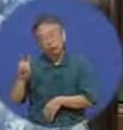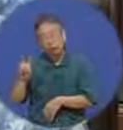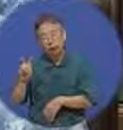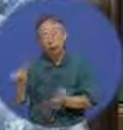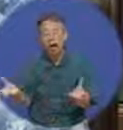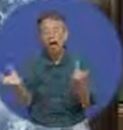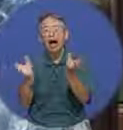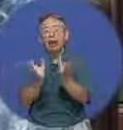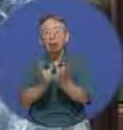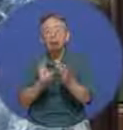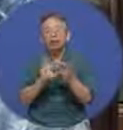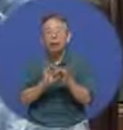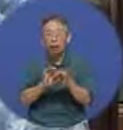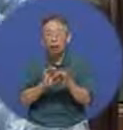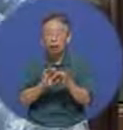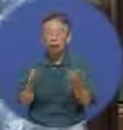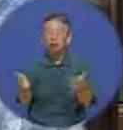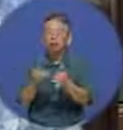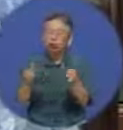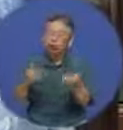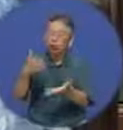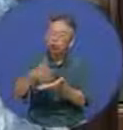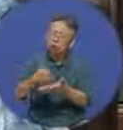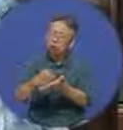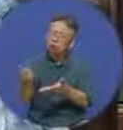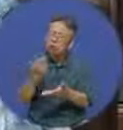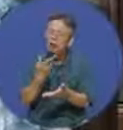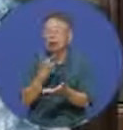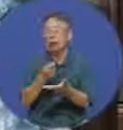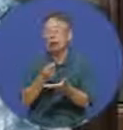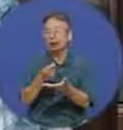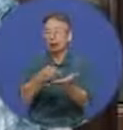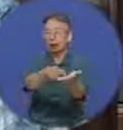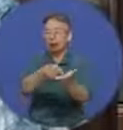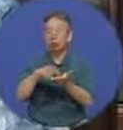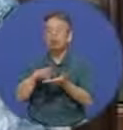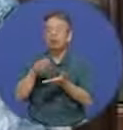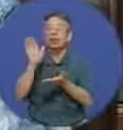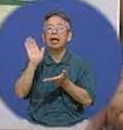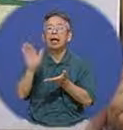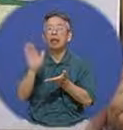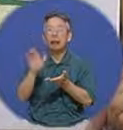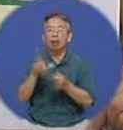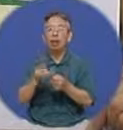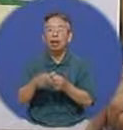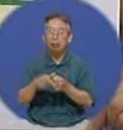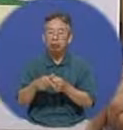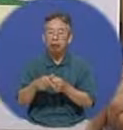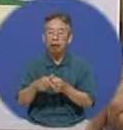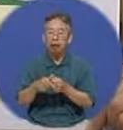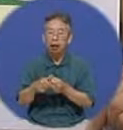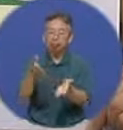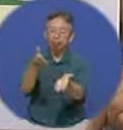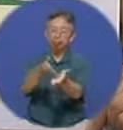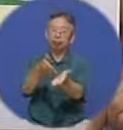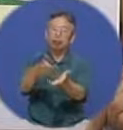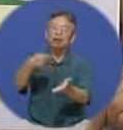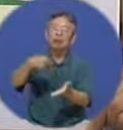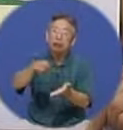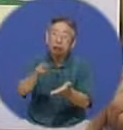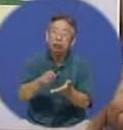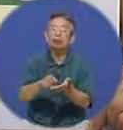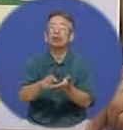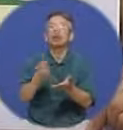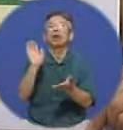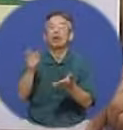からあの職員の方説明に来てよというような申し出があったら、 はい、 お話をするっていうのがあるんですよ、 はい、 です